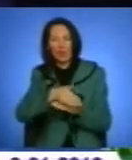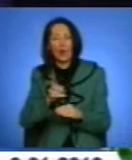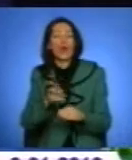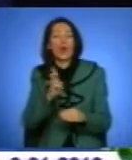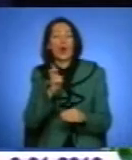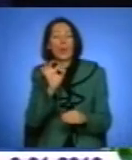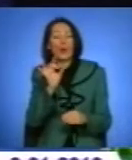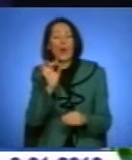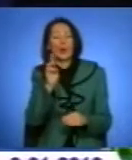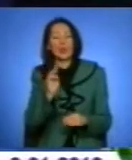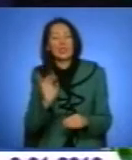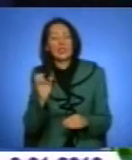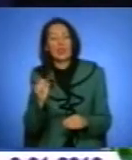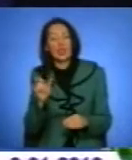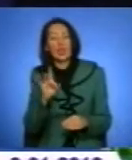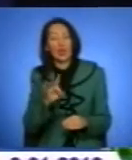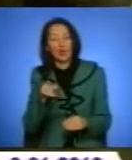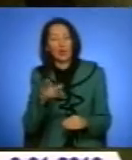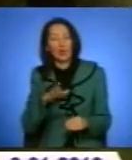Там побували наші кореспонденти.